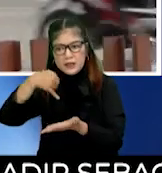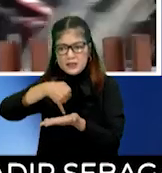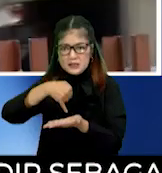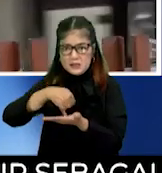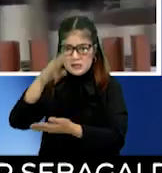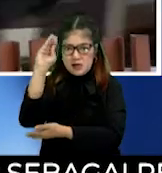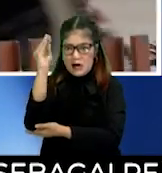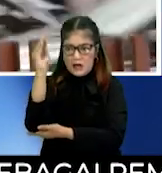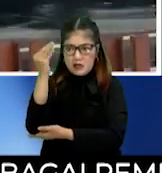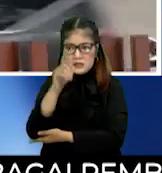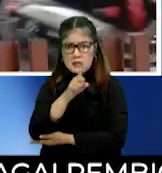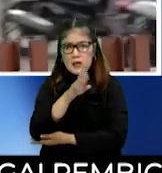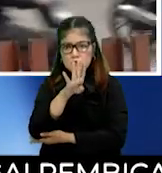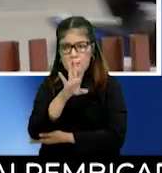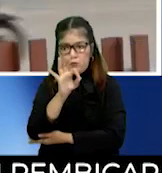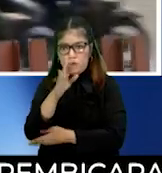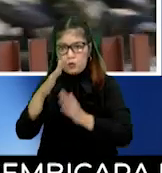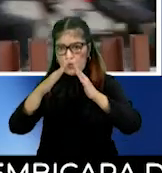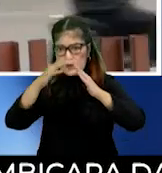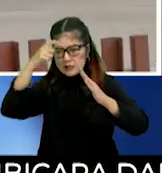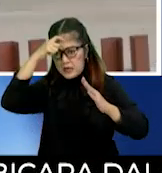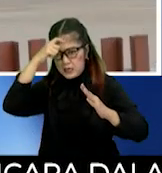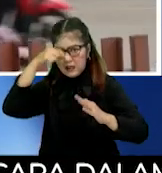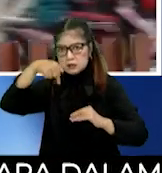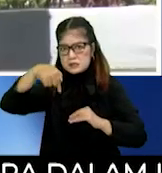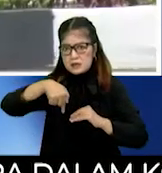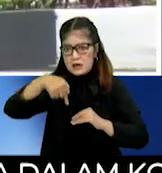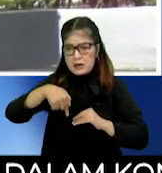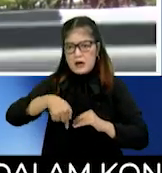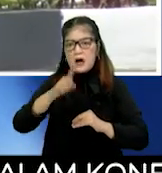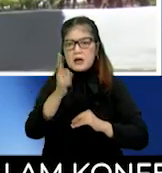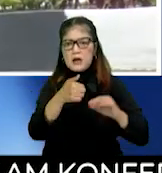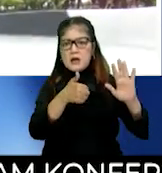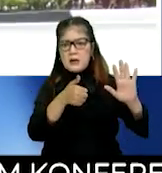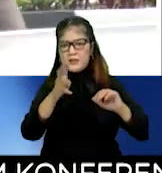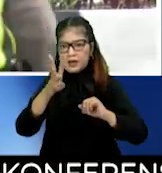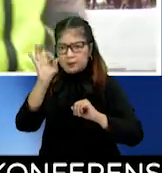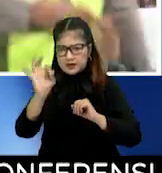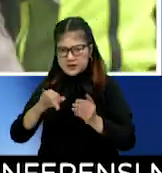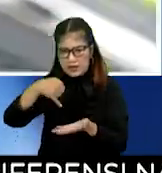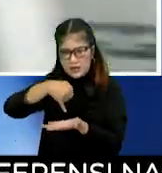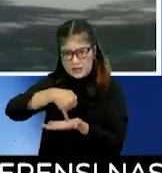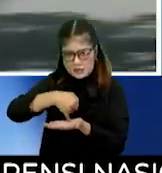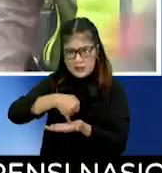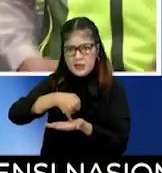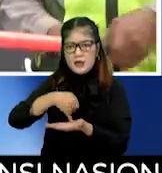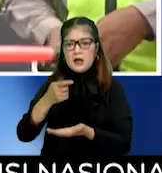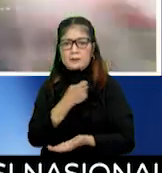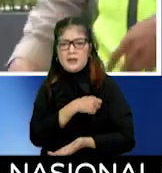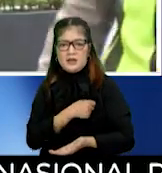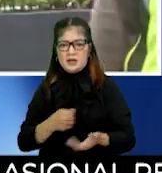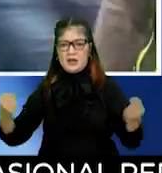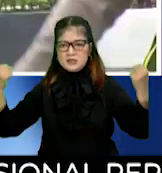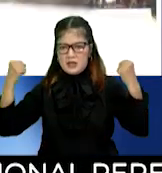140 rumah sakit rujukan ini sudah mencapai 63%. Adapun Kementerian Kesehatan sendiri sudah menyiapkan